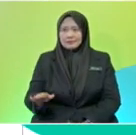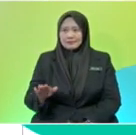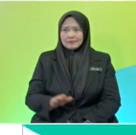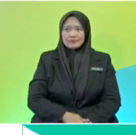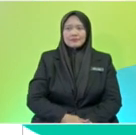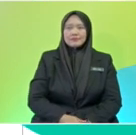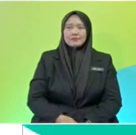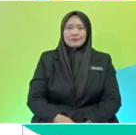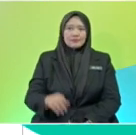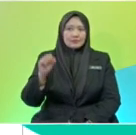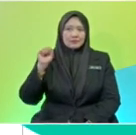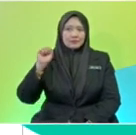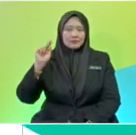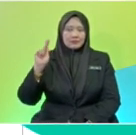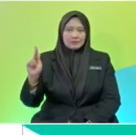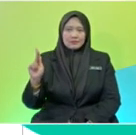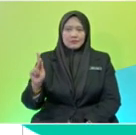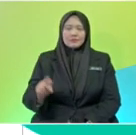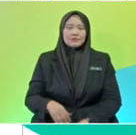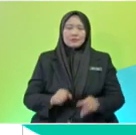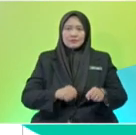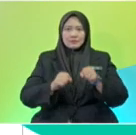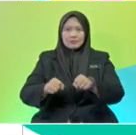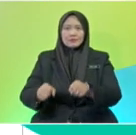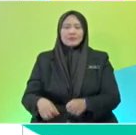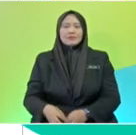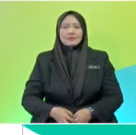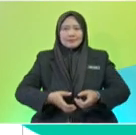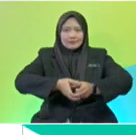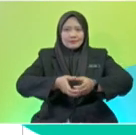agama integrasi Sungai manggis yaitu adik